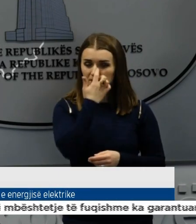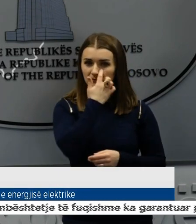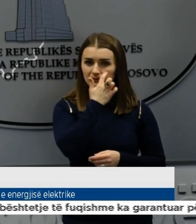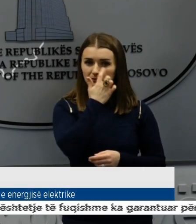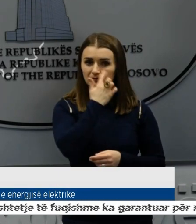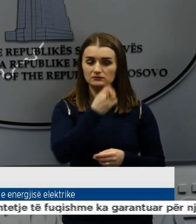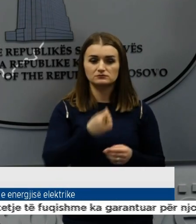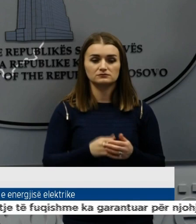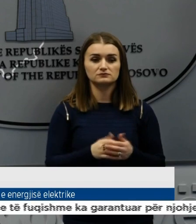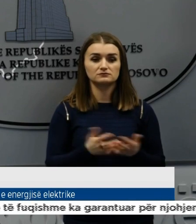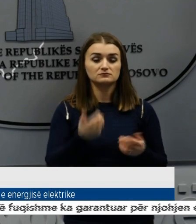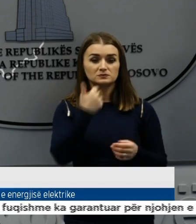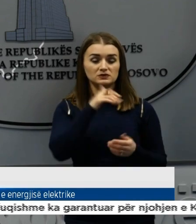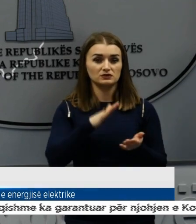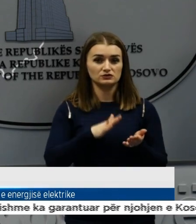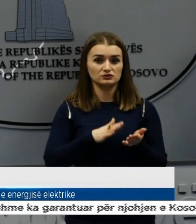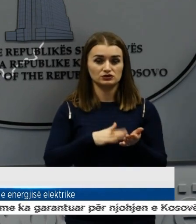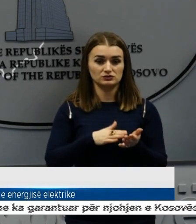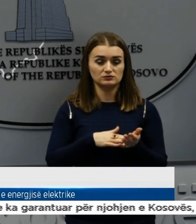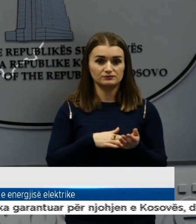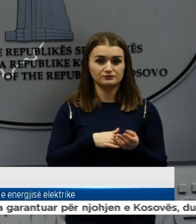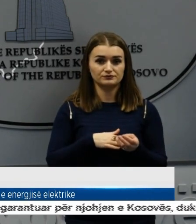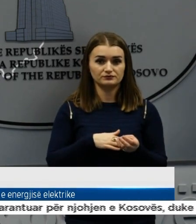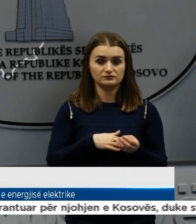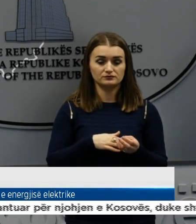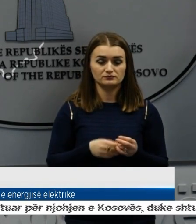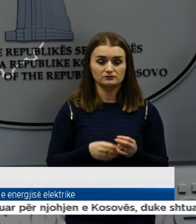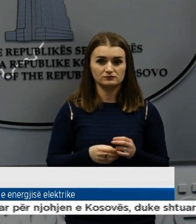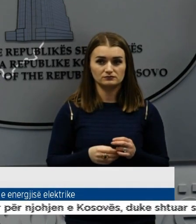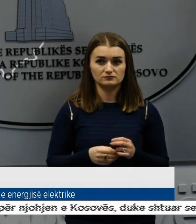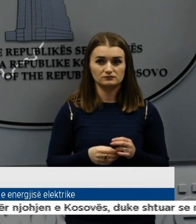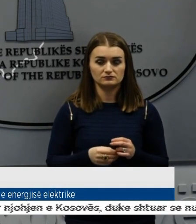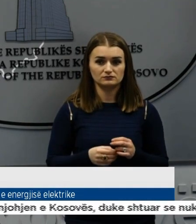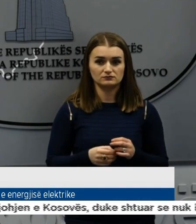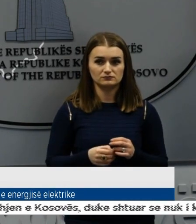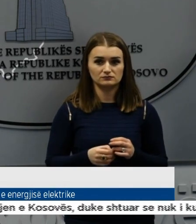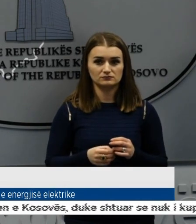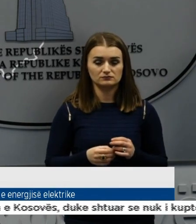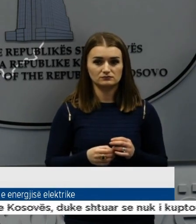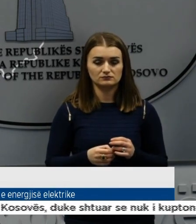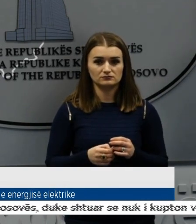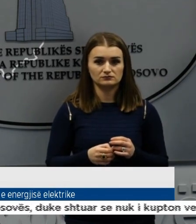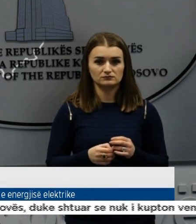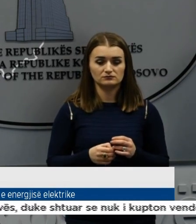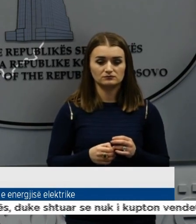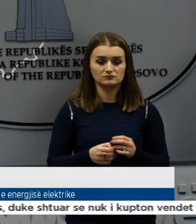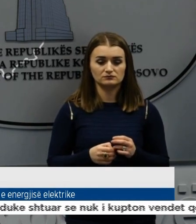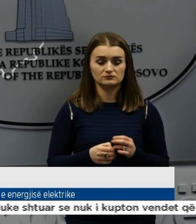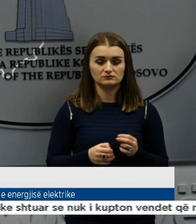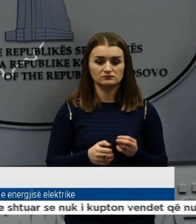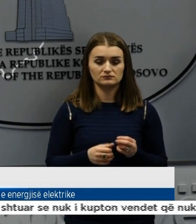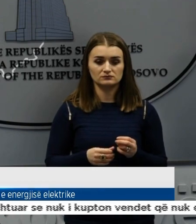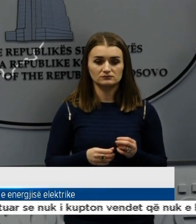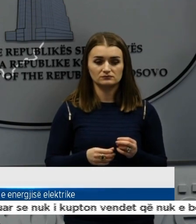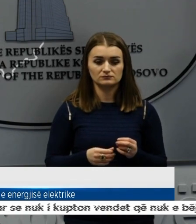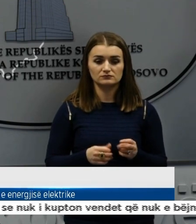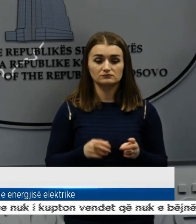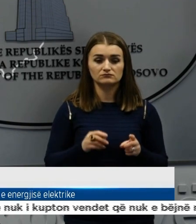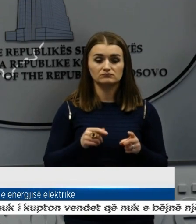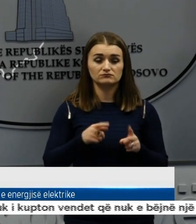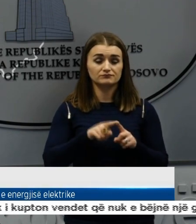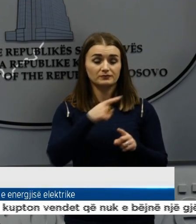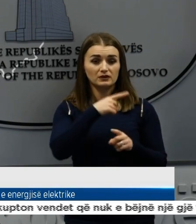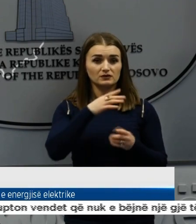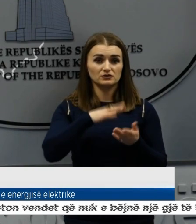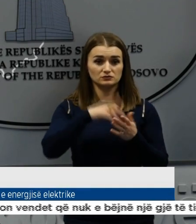tregtohet energjia fizikisht kalon, ajo nuk ndalet. Mirë po, në vend që ne të paguajmë